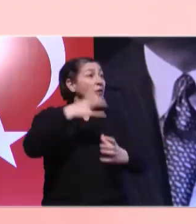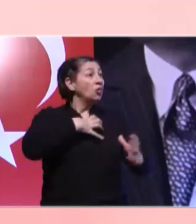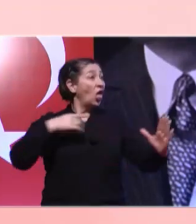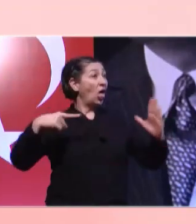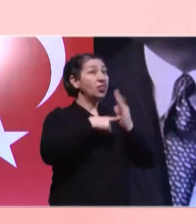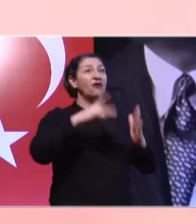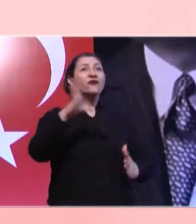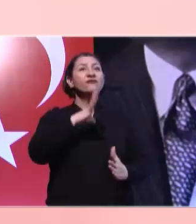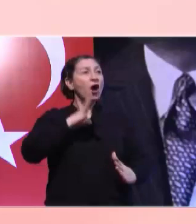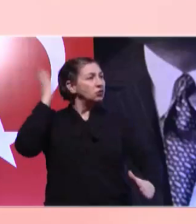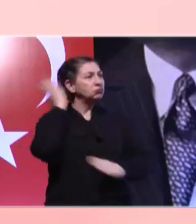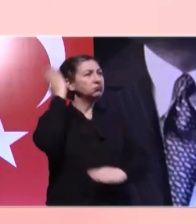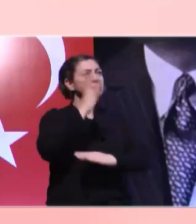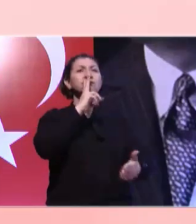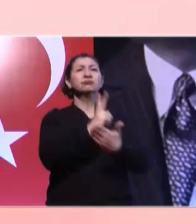yola çıktılar.